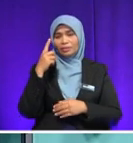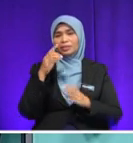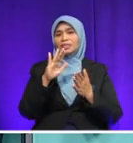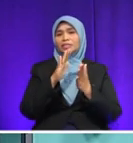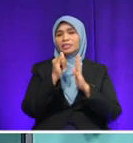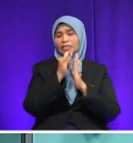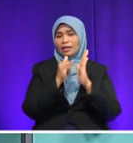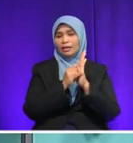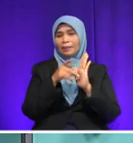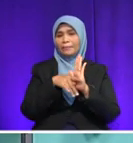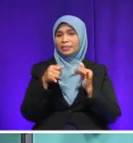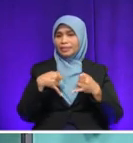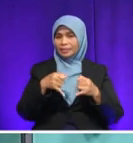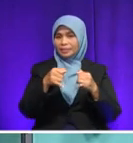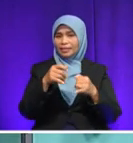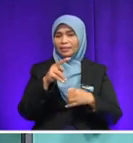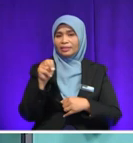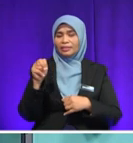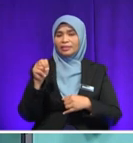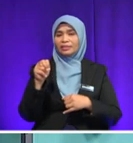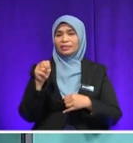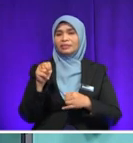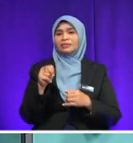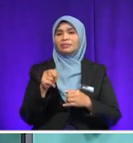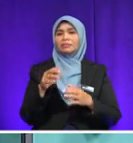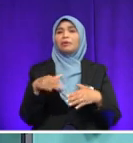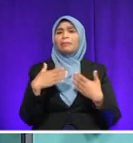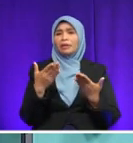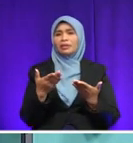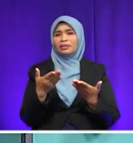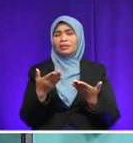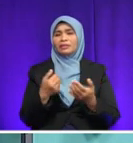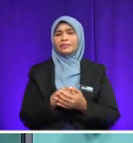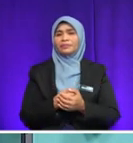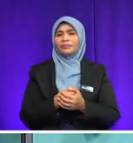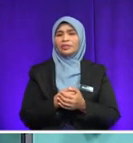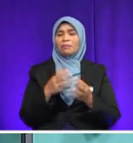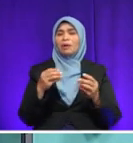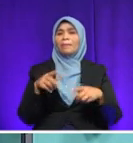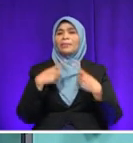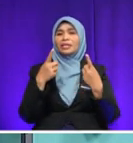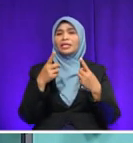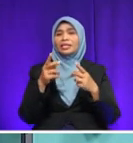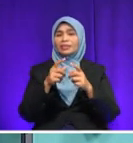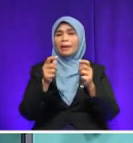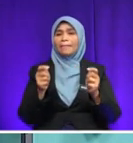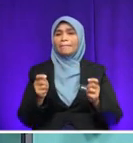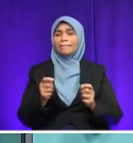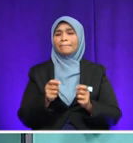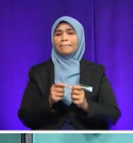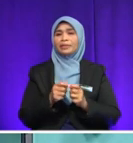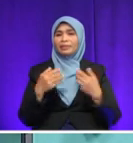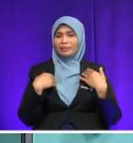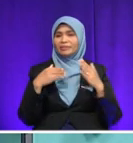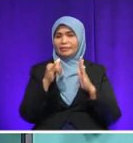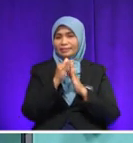perjalanannya disebut tadi syarat perjalanan ini Macam mana pula nak pergi ke tempatnya dia pergi itu mesti ada syarat